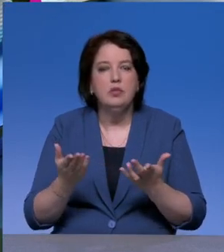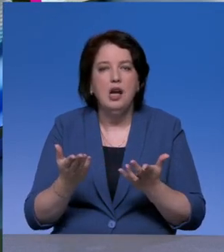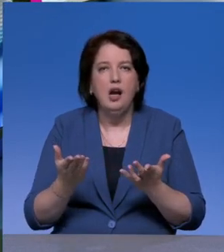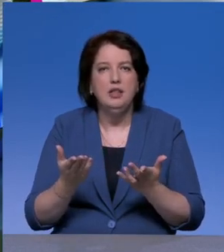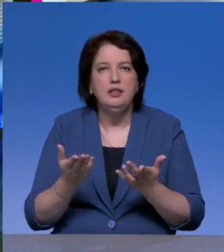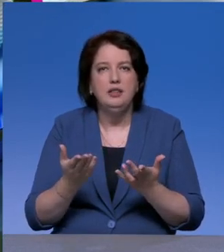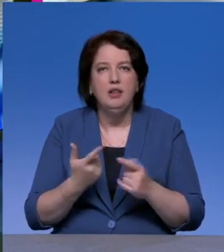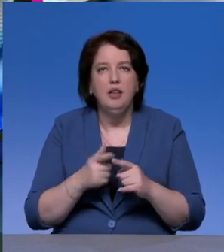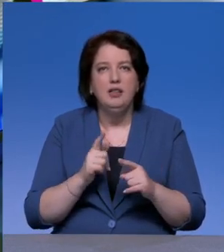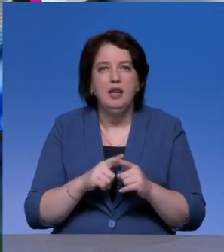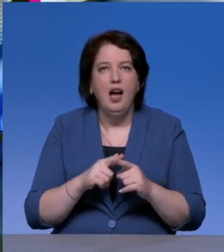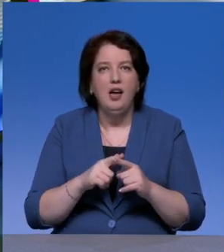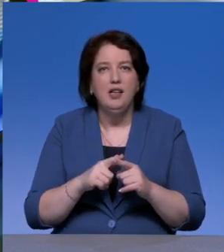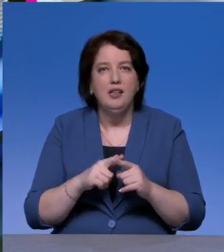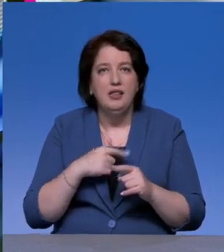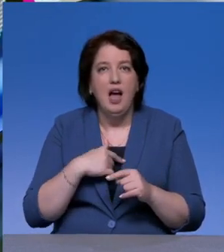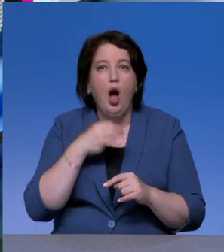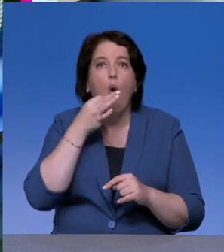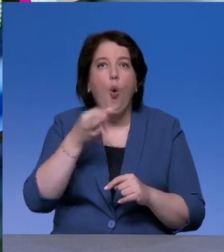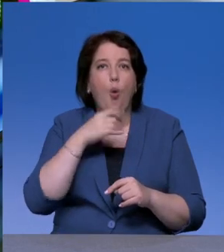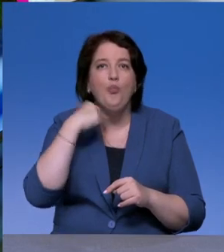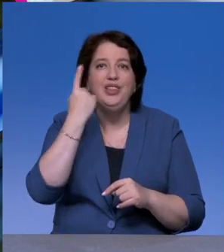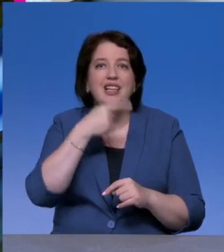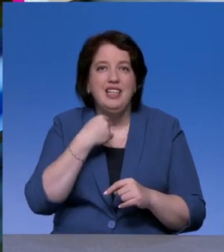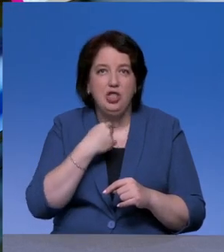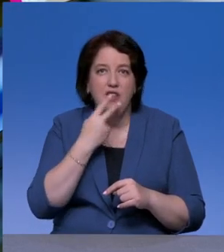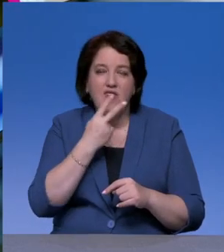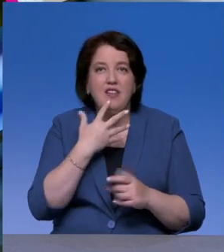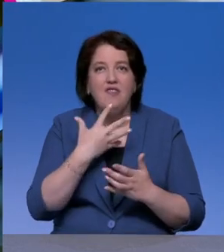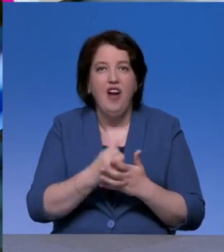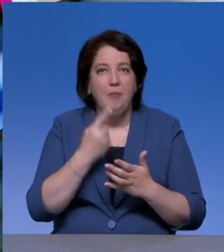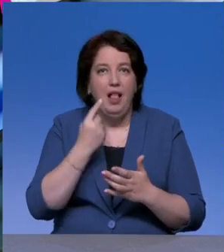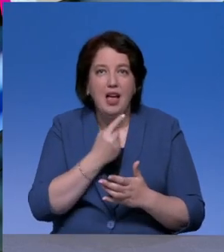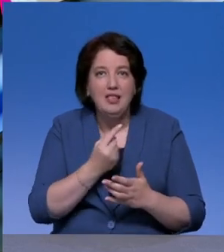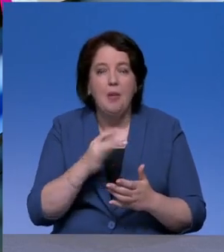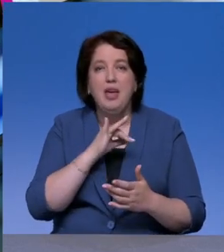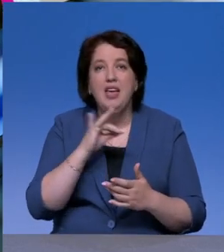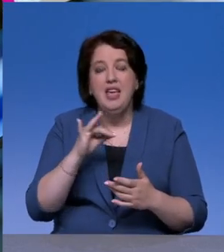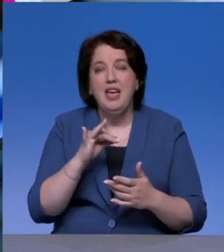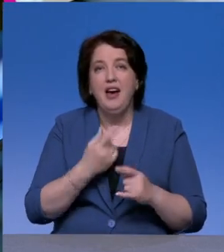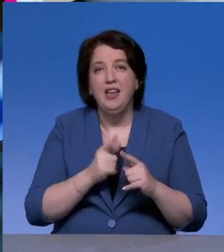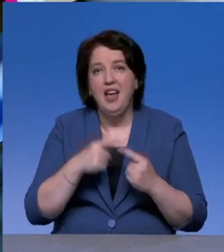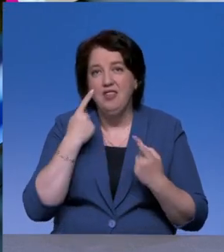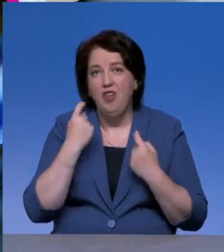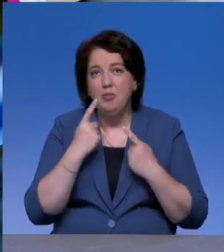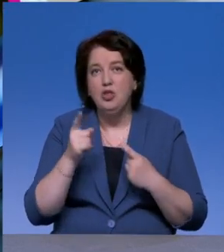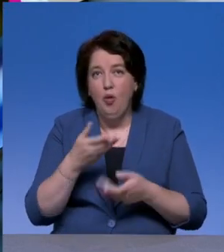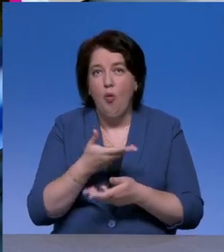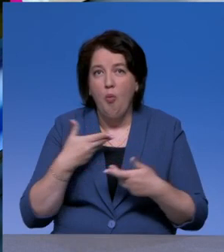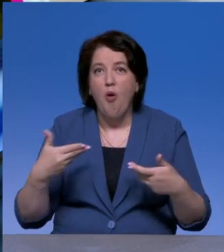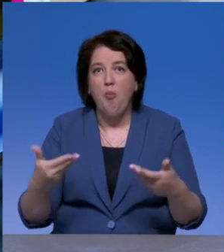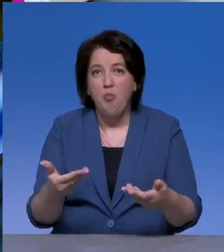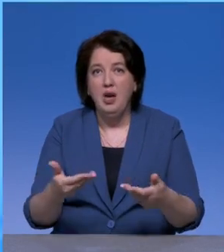это я не в интернете прочитал, это именно я видел своими глазами, говорит о том, что мы, жители России,